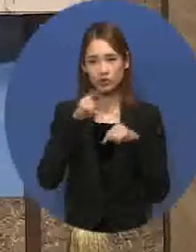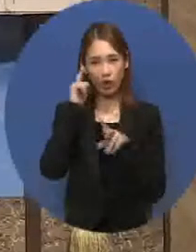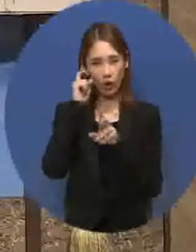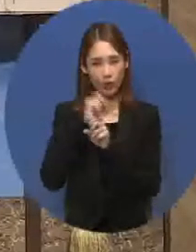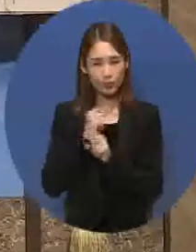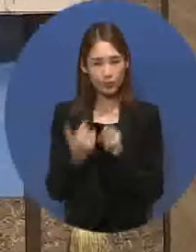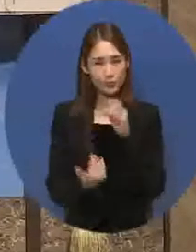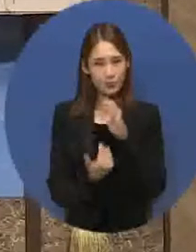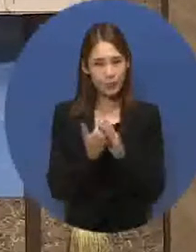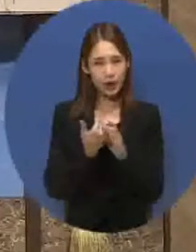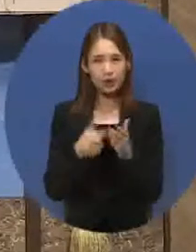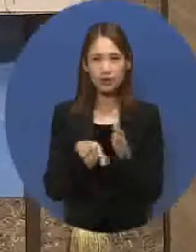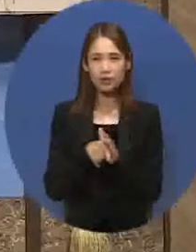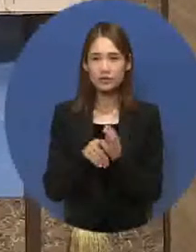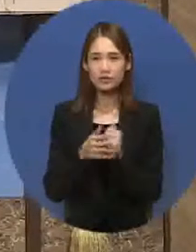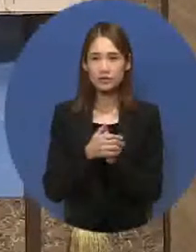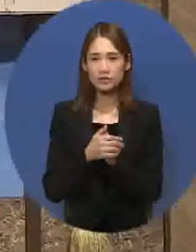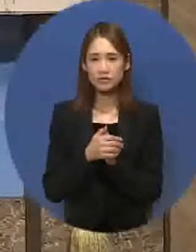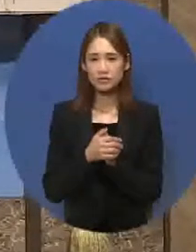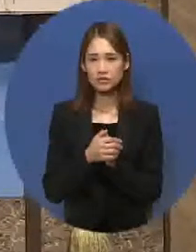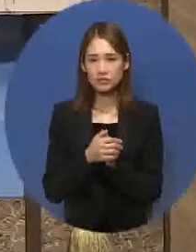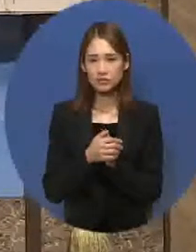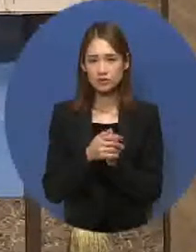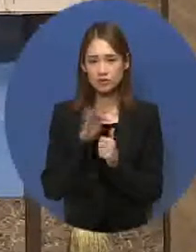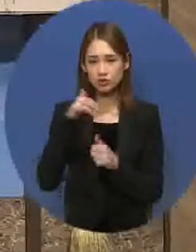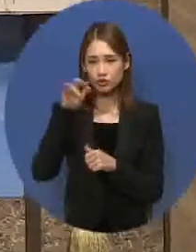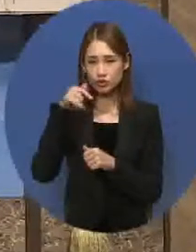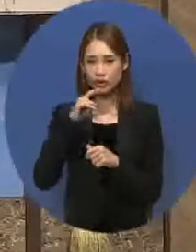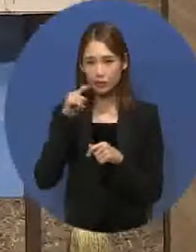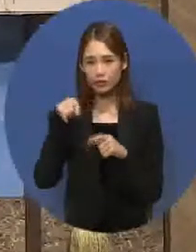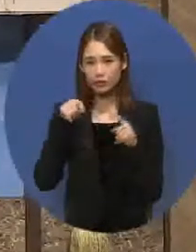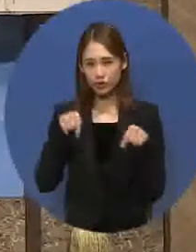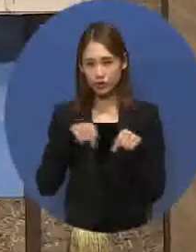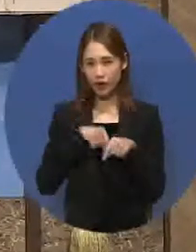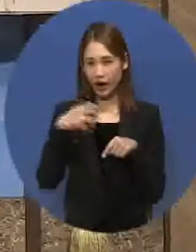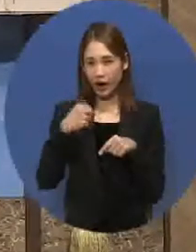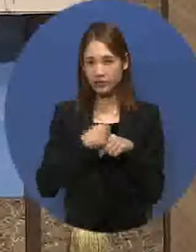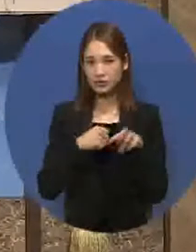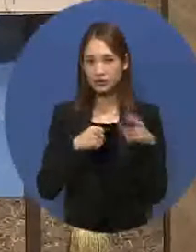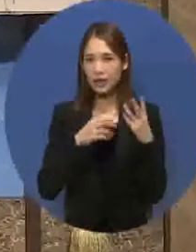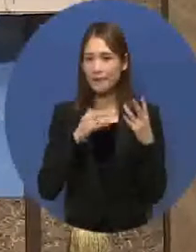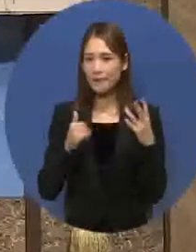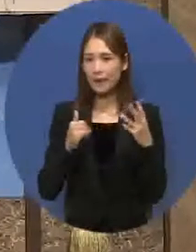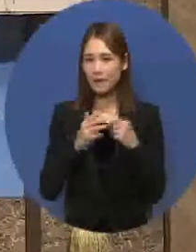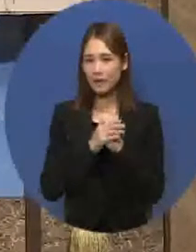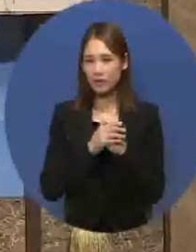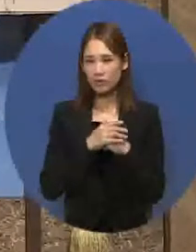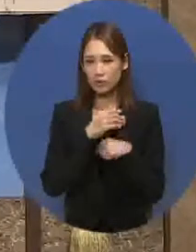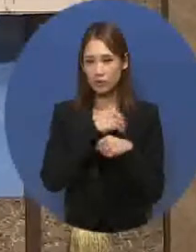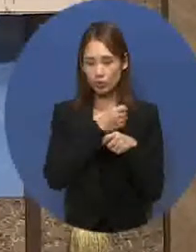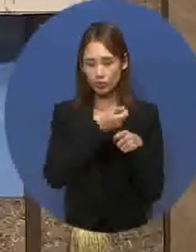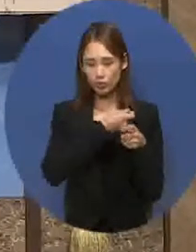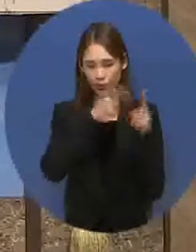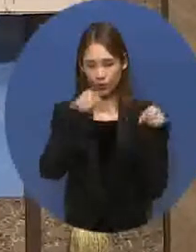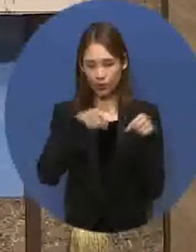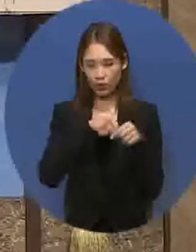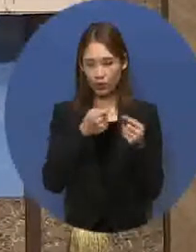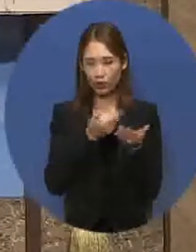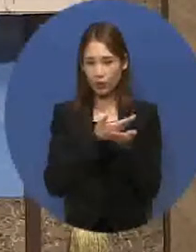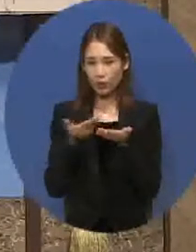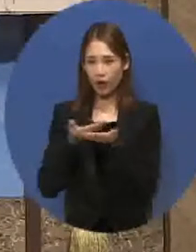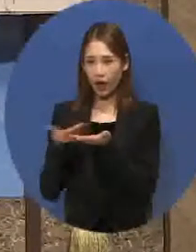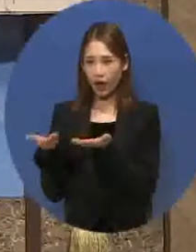노인복지정책연구회를 발족을 하기 위해서 그 취지문을 갖다가 300명 동료 의원실에 돌리고 또